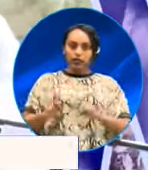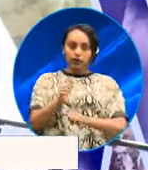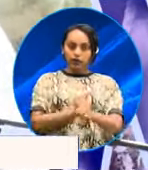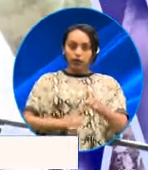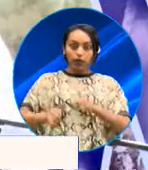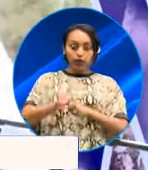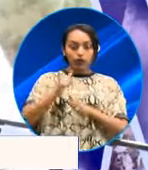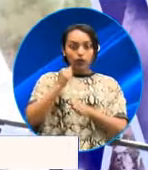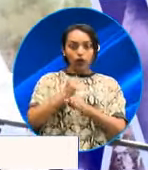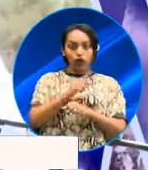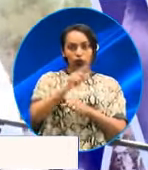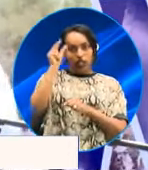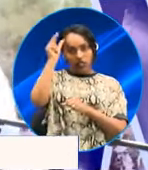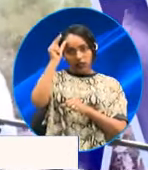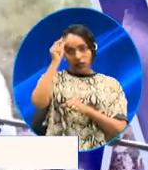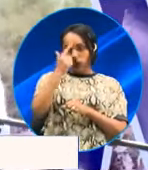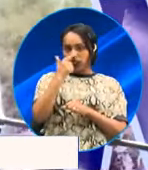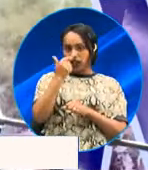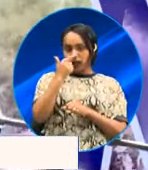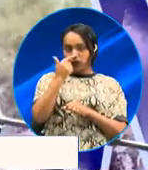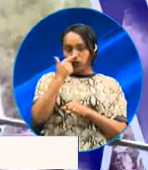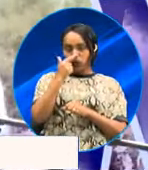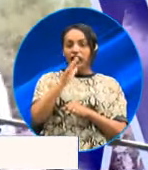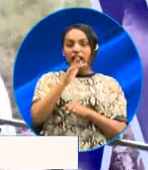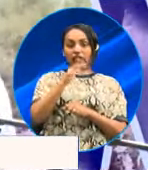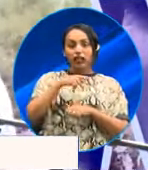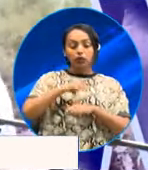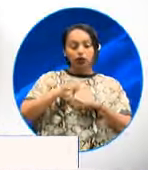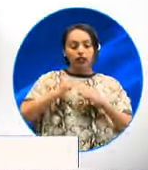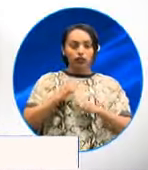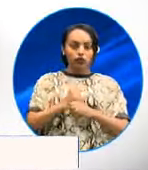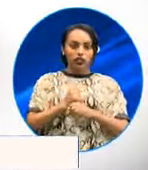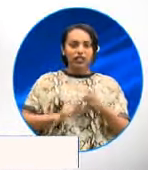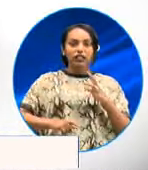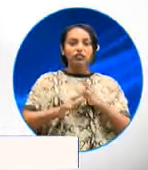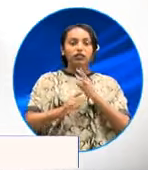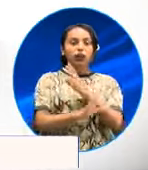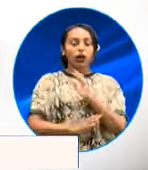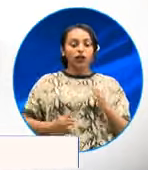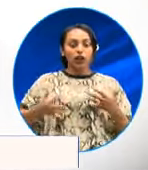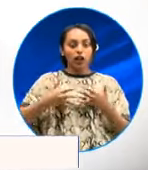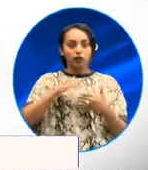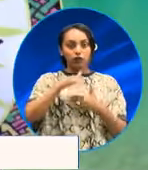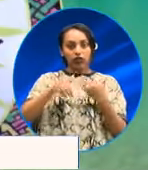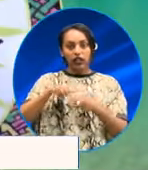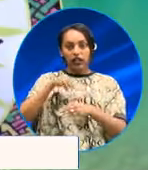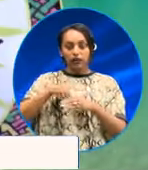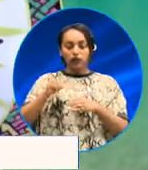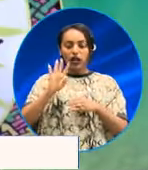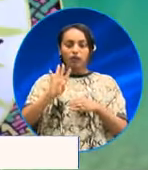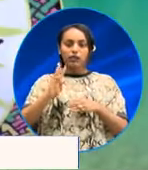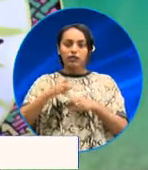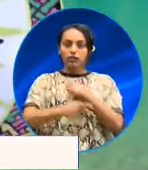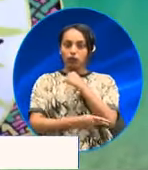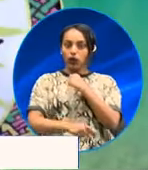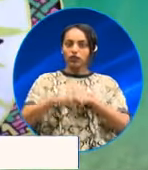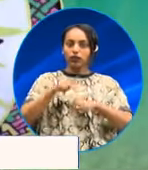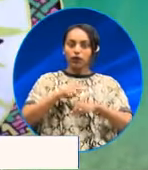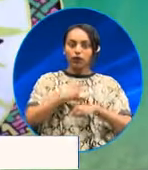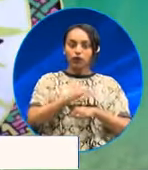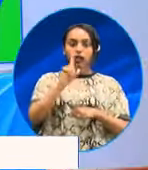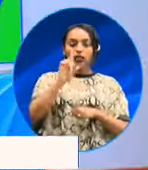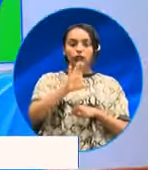የሚያስቀድሙ አሰራሮች እንደ ባህል እንዲለመዱ እናት ፓርቲ ተግቶ ይሰራል። በ6ኛው ሀገር አቀፍ ጠቅላላ ምርጫ 46 የፖለቲካ